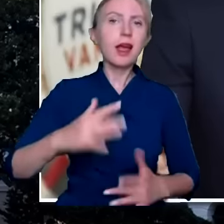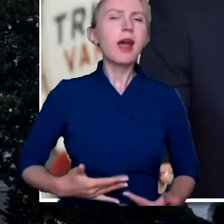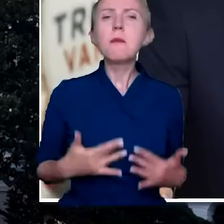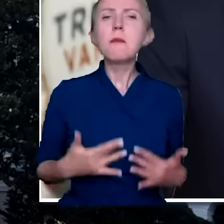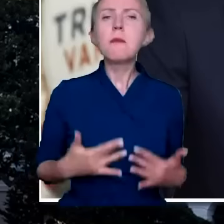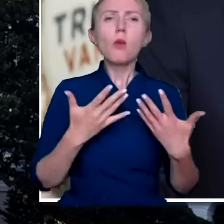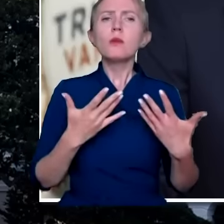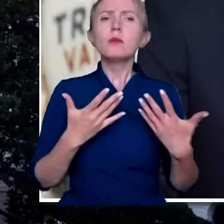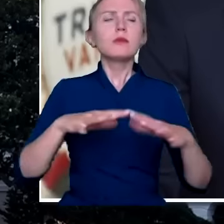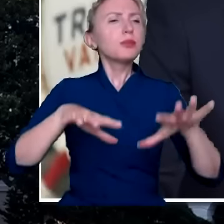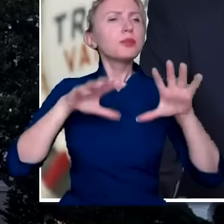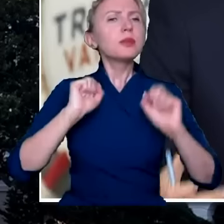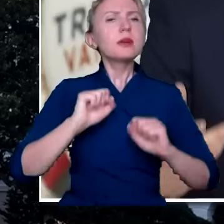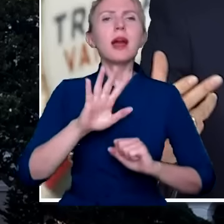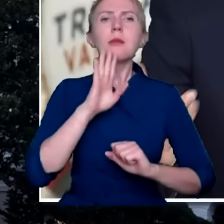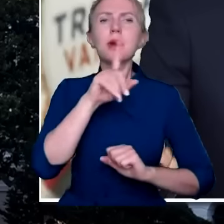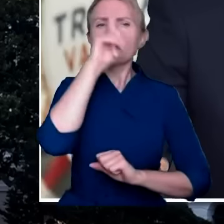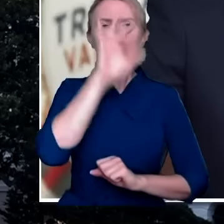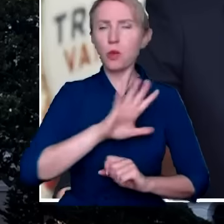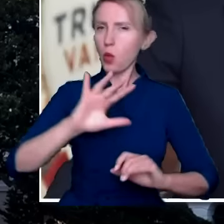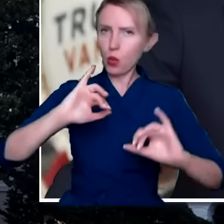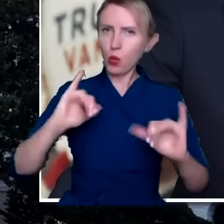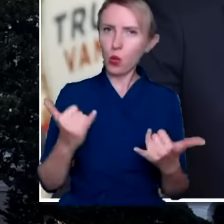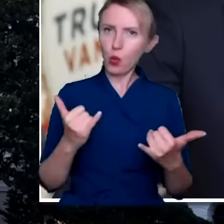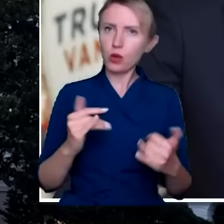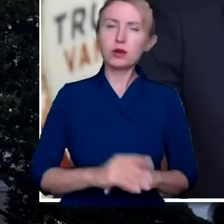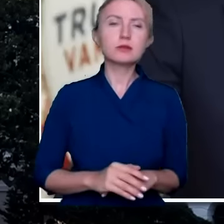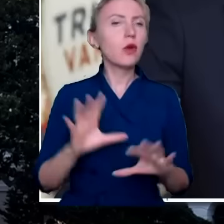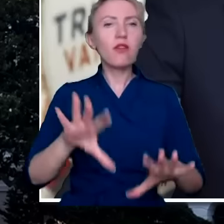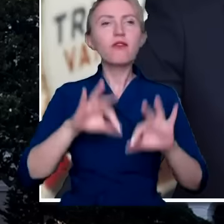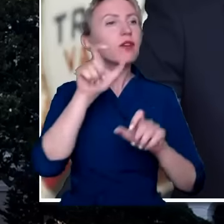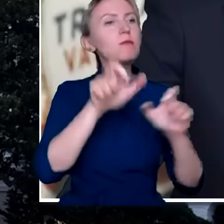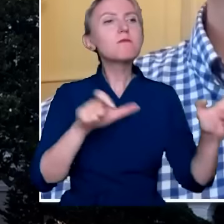przez amerykańskie społeczeństwo, przez amerykańskich wyborców?